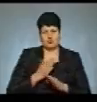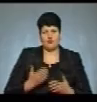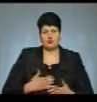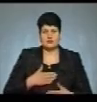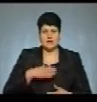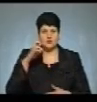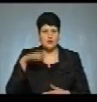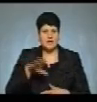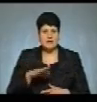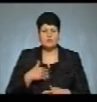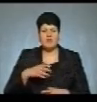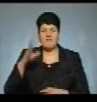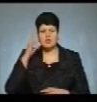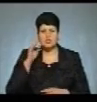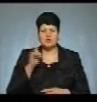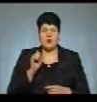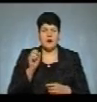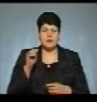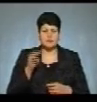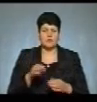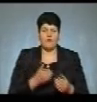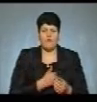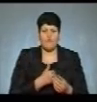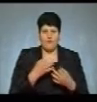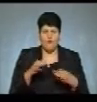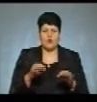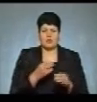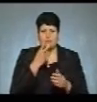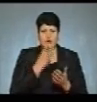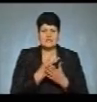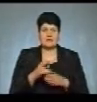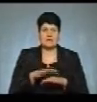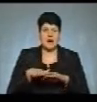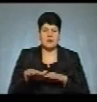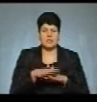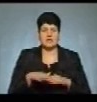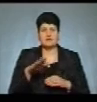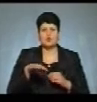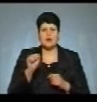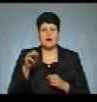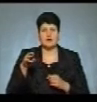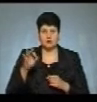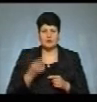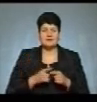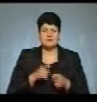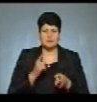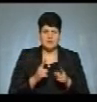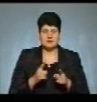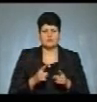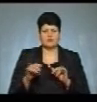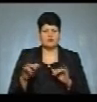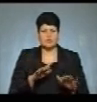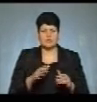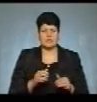країну. Я вважаю, що акт волі, який ми показали на Майдані, а згодом і в зоні АТО, це дійсно це вчинок, який